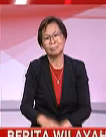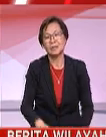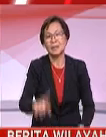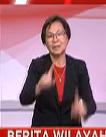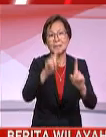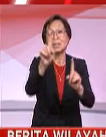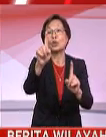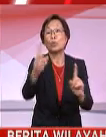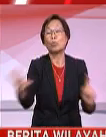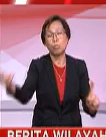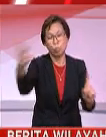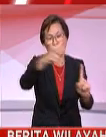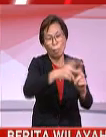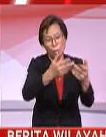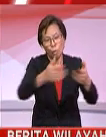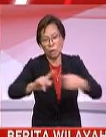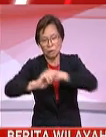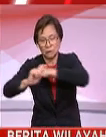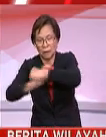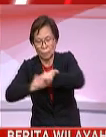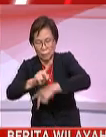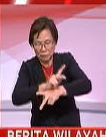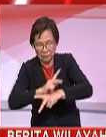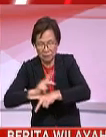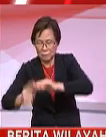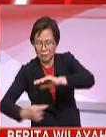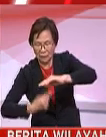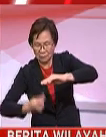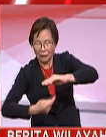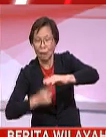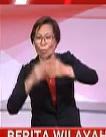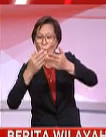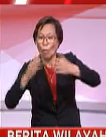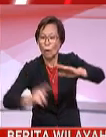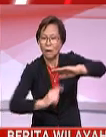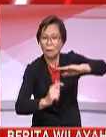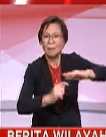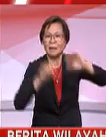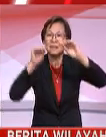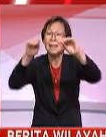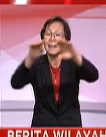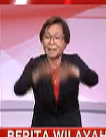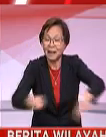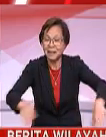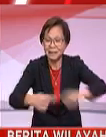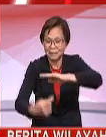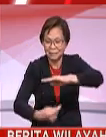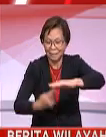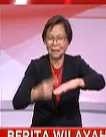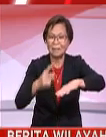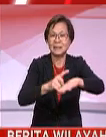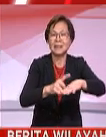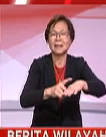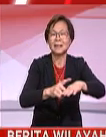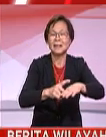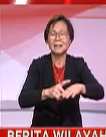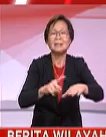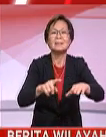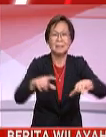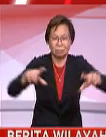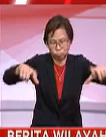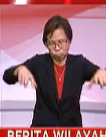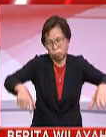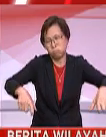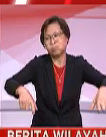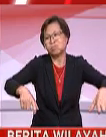Satu permohonan untuk membuka semula Taman Asuhan Kanak-Kanak Taska dan Taman Didikan Kanak-Kanak Tadika di kawasan pelaksanaan Perintah